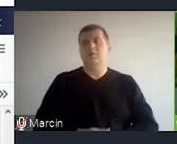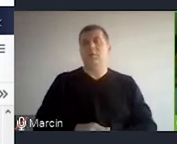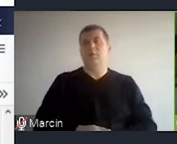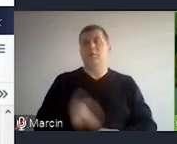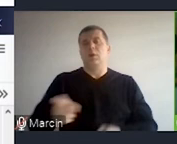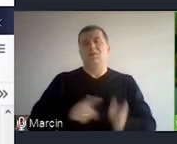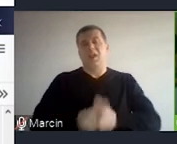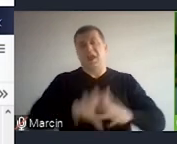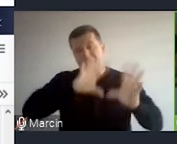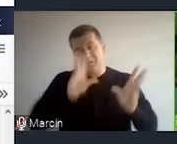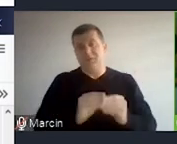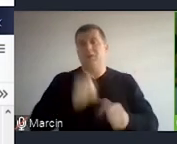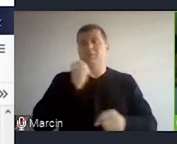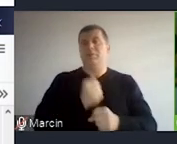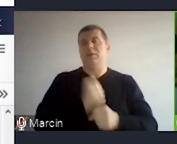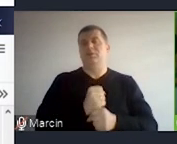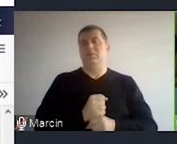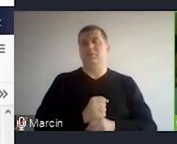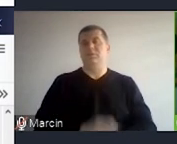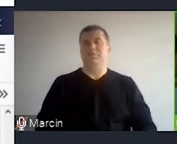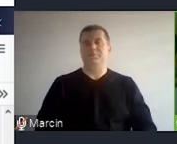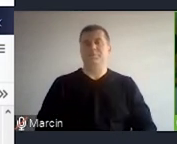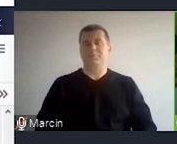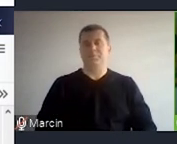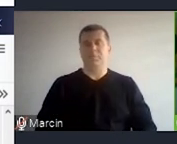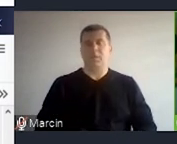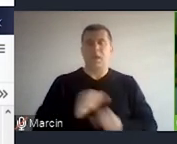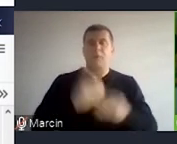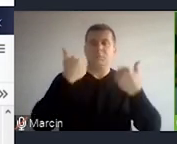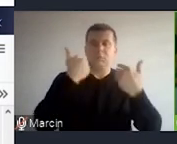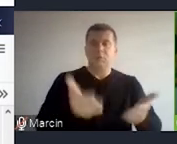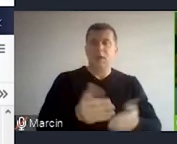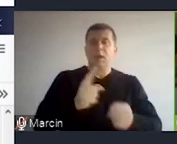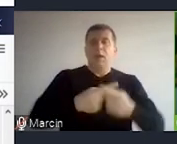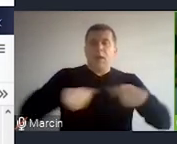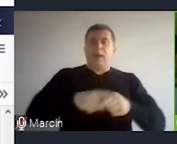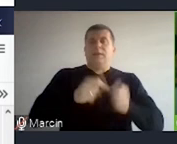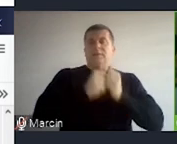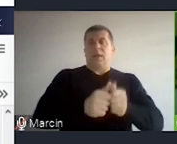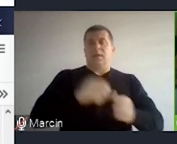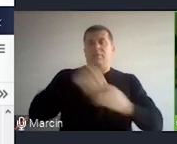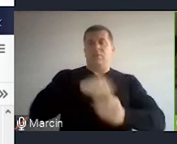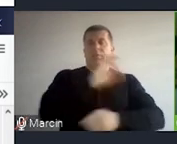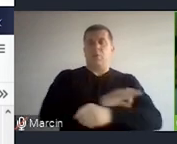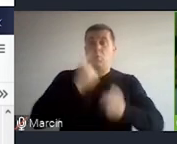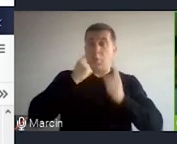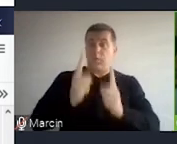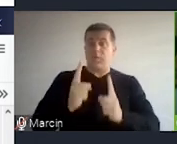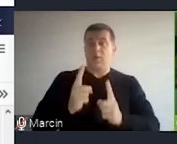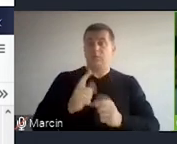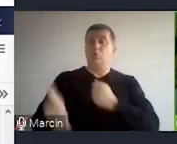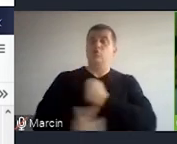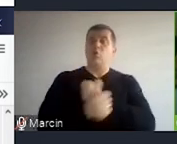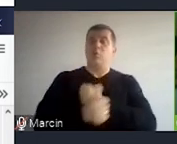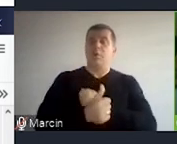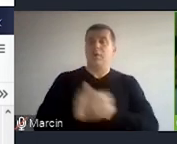obejmować wszystkich pracowników muszą. Są przyznawane w związku z realizacją zadań w projekcie. Uważajcie na